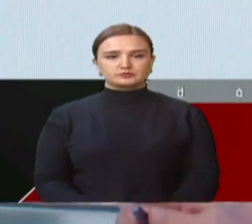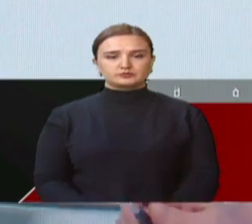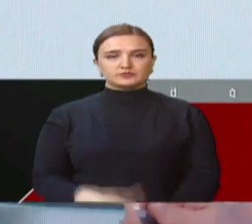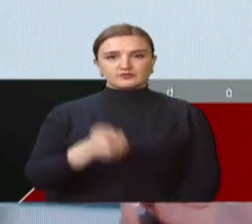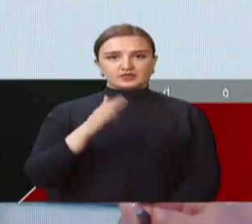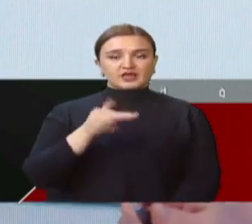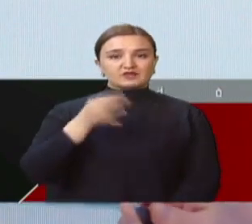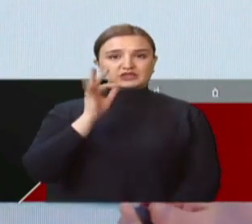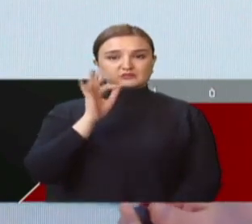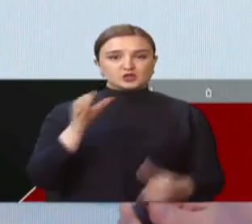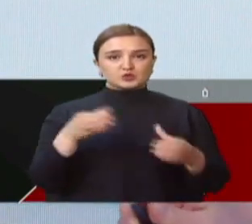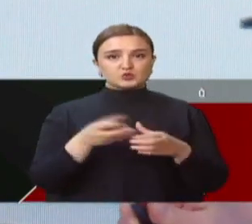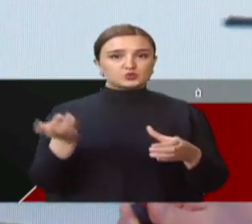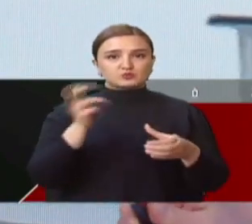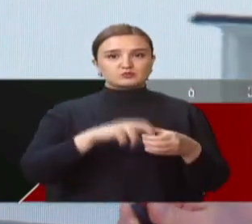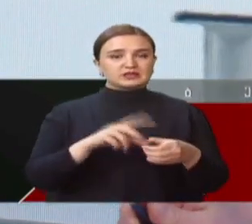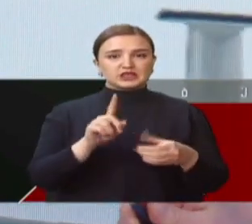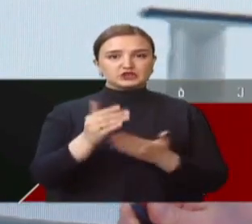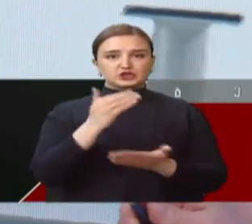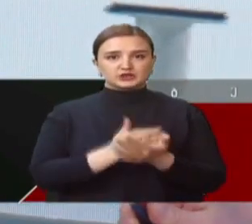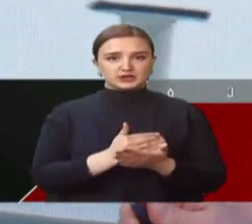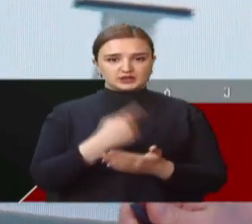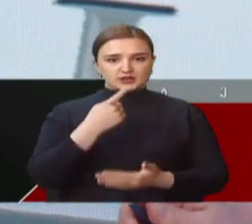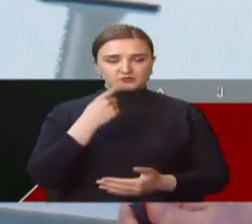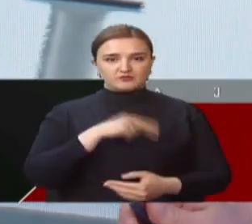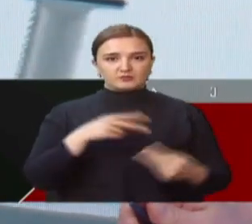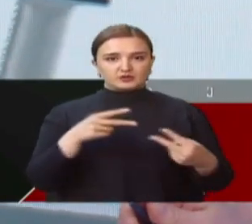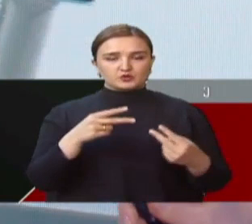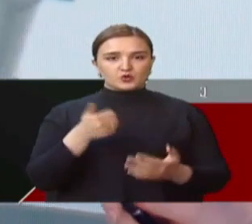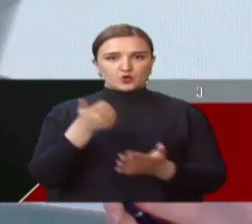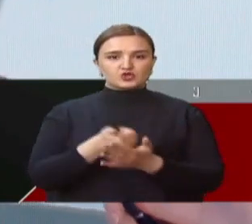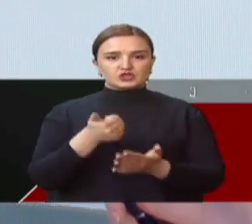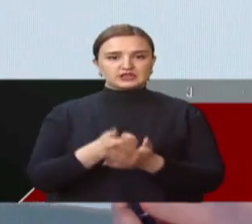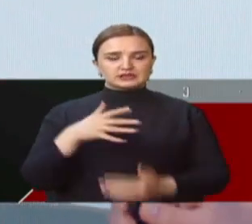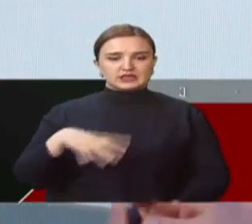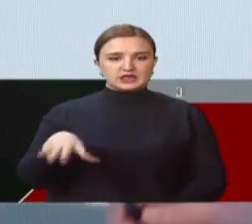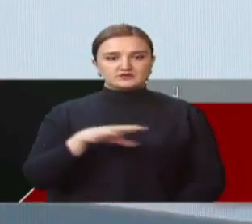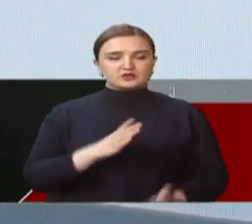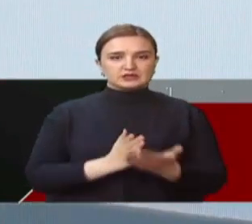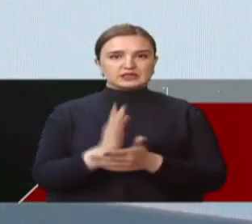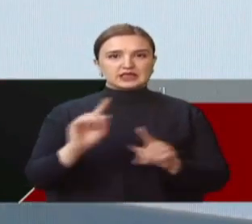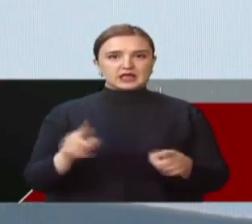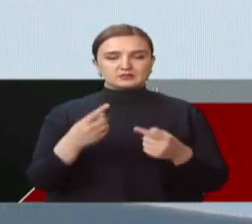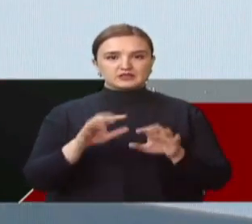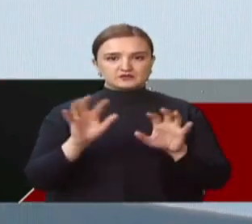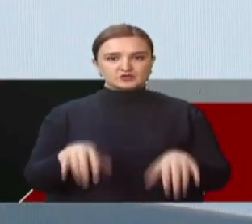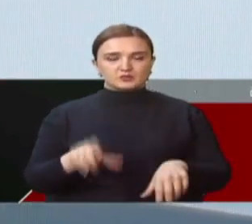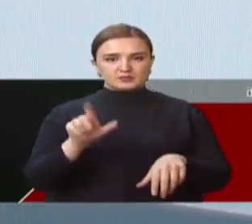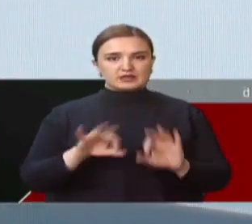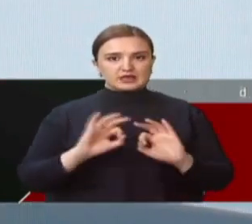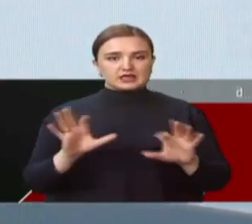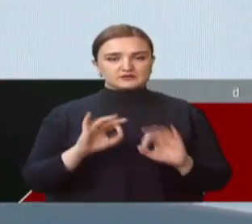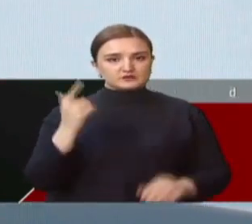avis mișcăpșii vinchevi de rășede gida do razet partnere bem boben ochiac să cartulă. Strategia agmășene bolist hamș domaris gânt xade bem.